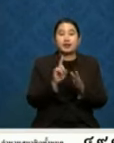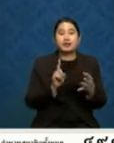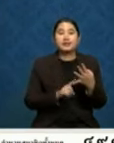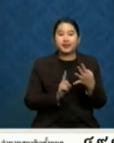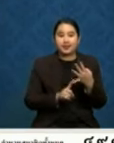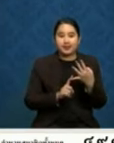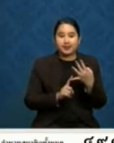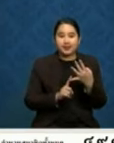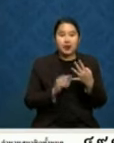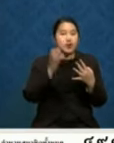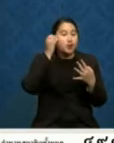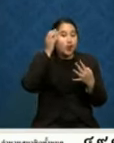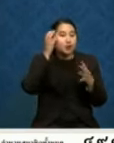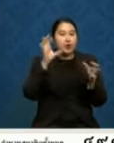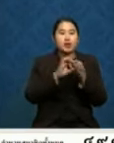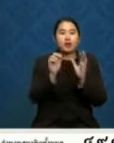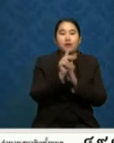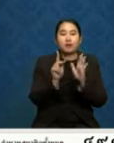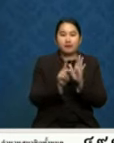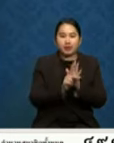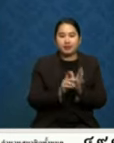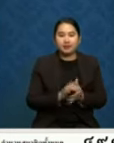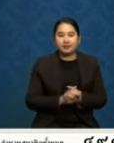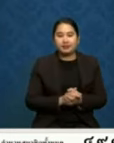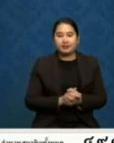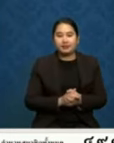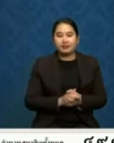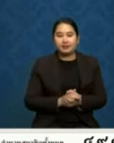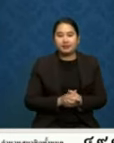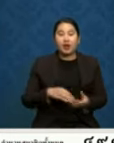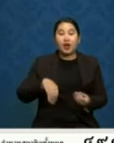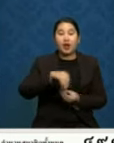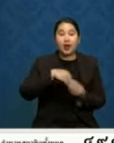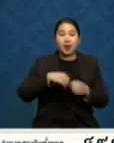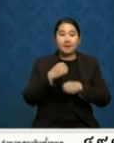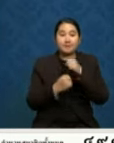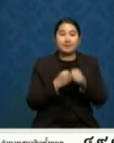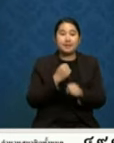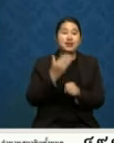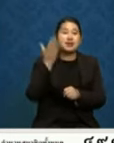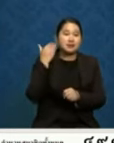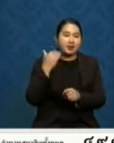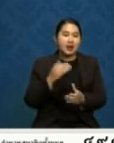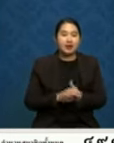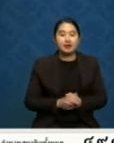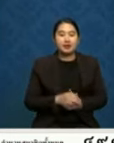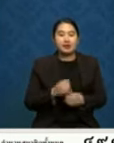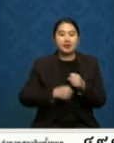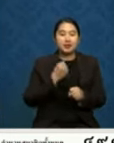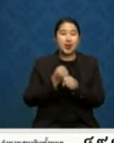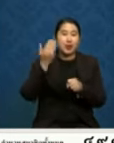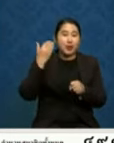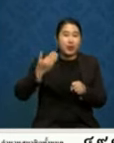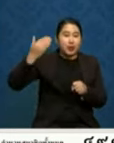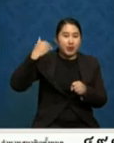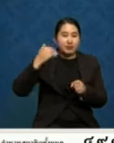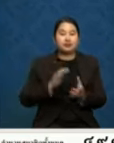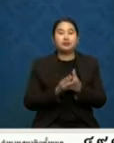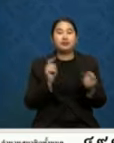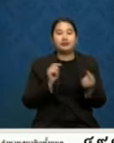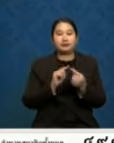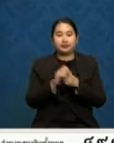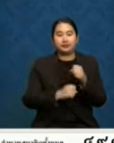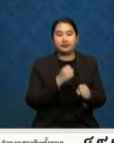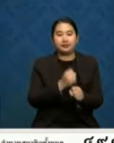ก็คือเรื่องของการให้ความรู้ด้านกฎหมายนะครับและในรอบปีที่ผ่านมาหลายปีที่ผ่านมานะครับ เริ่มต้น